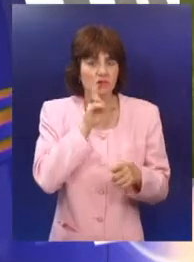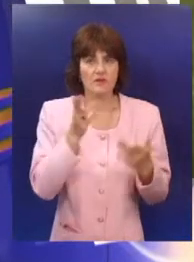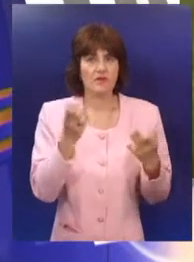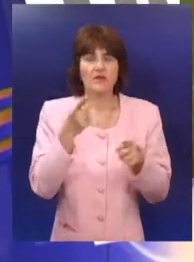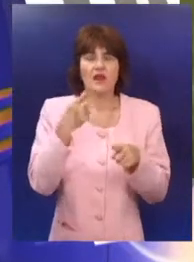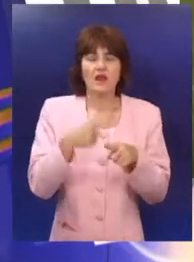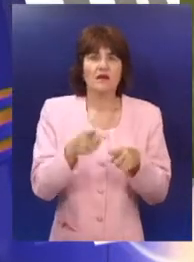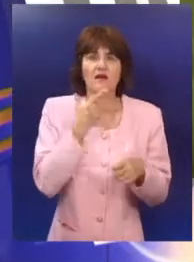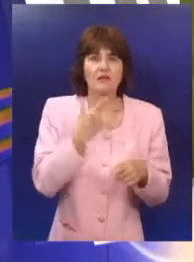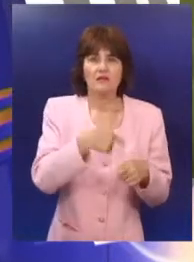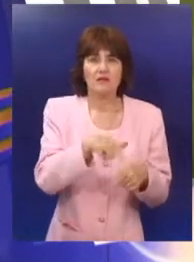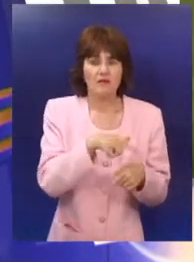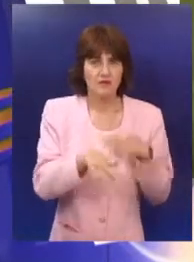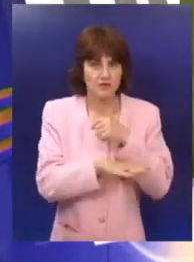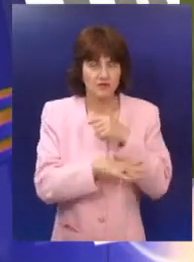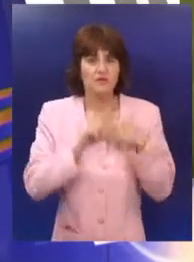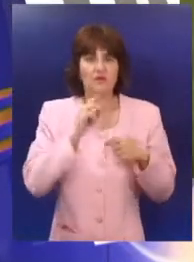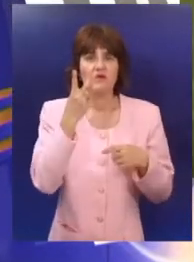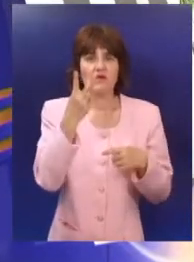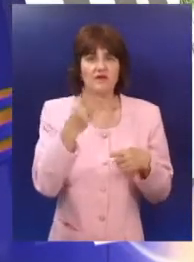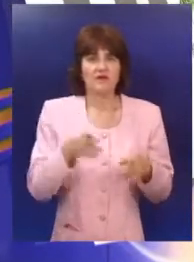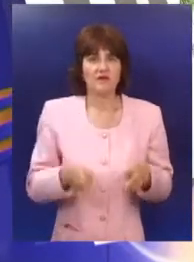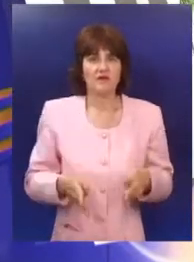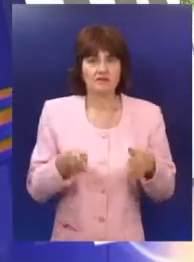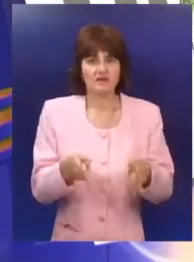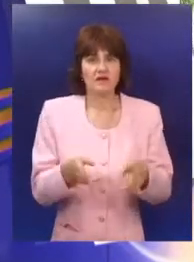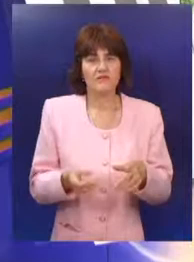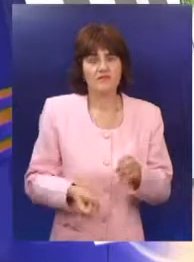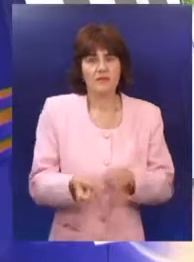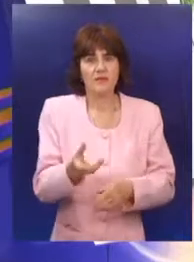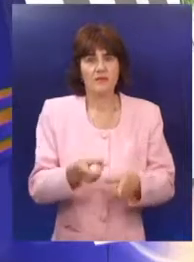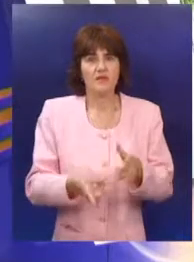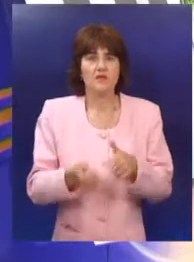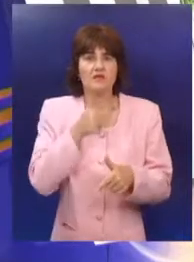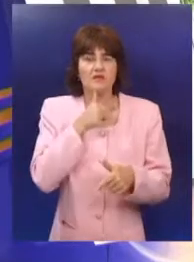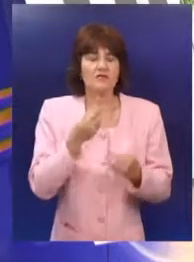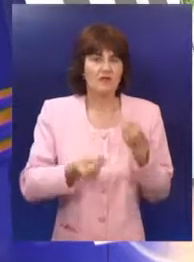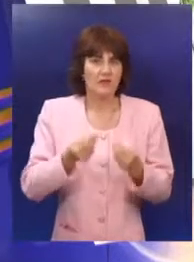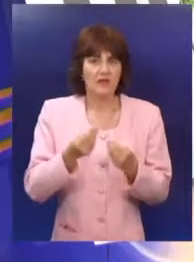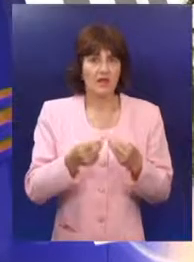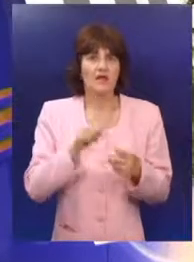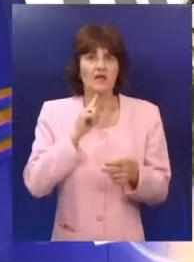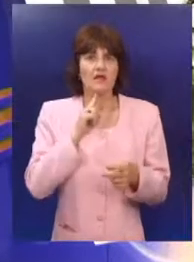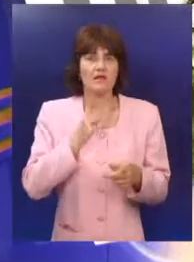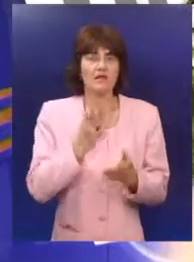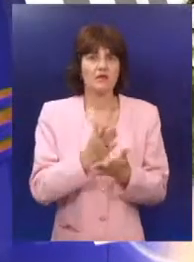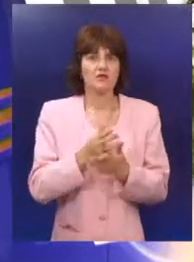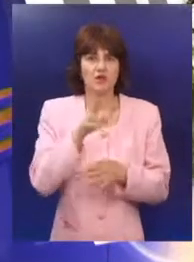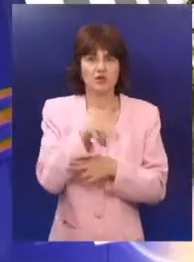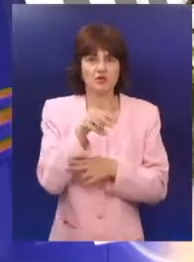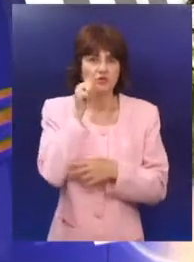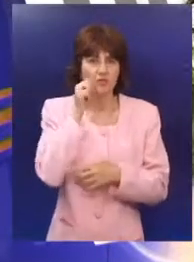koji je nedostajao u parku, i dve staze za boćanje. Jezero će se prečišćavati prirodnim putem, a bit će angažovan i